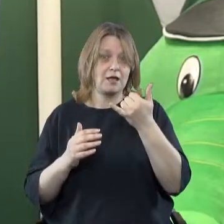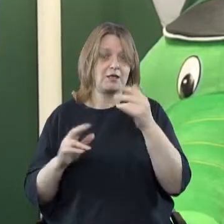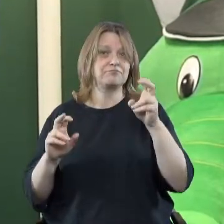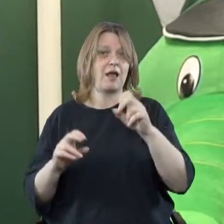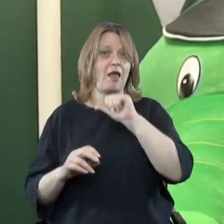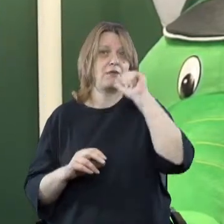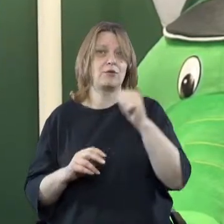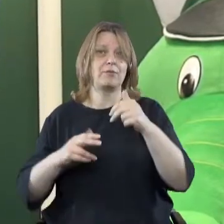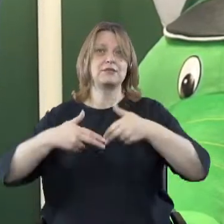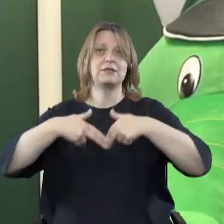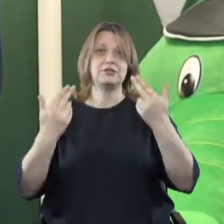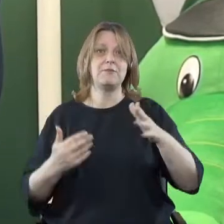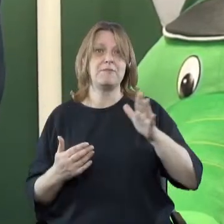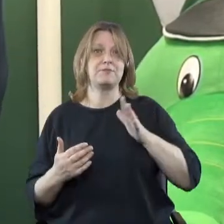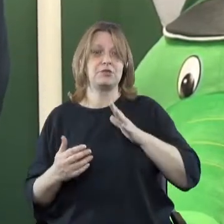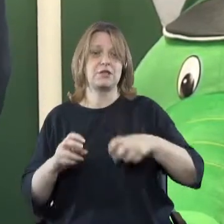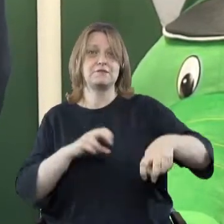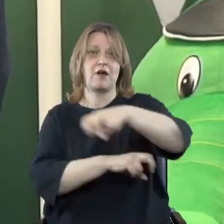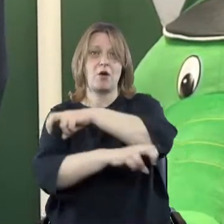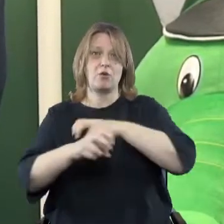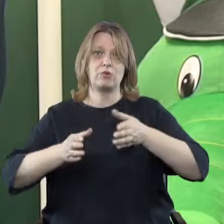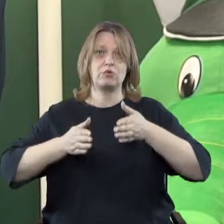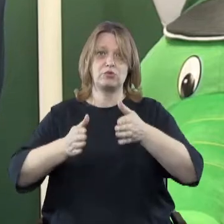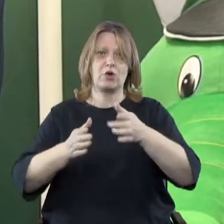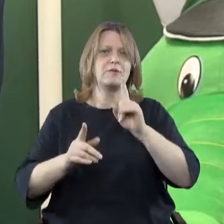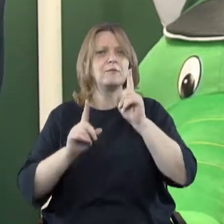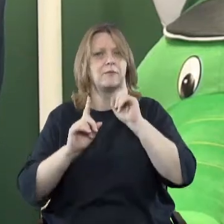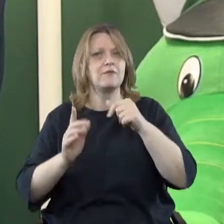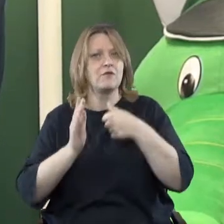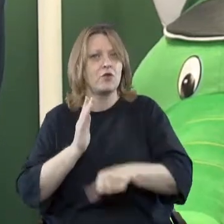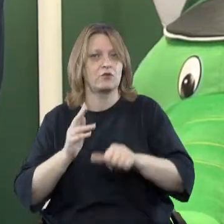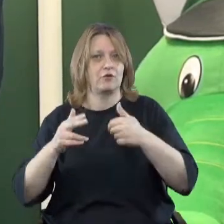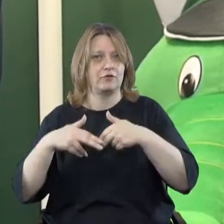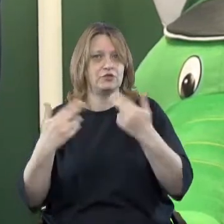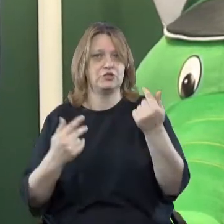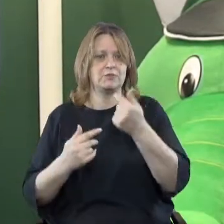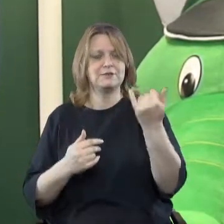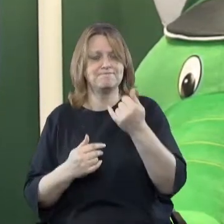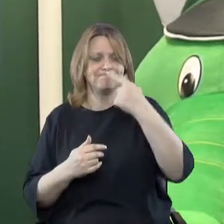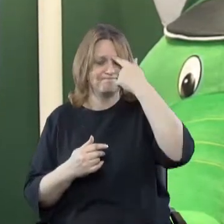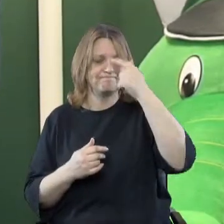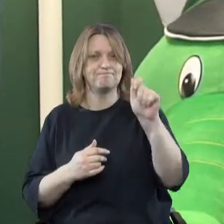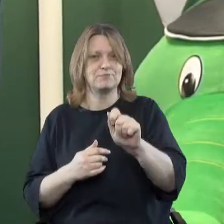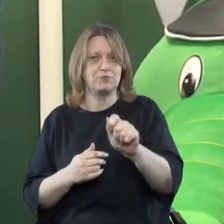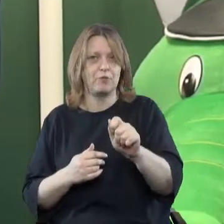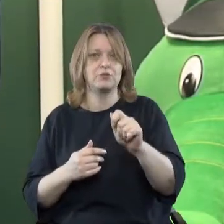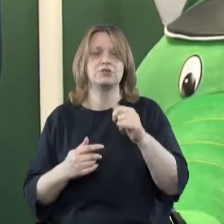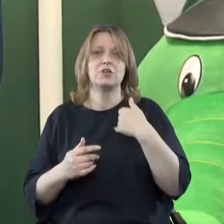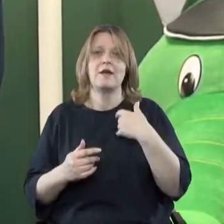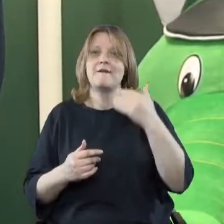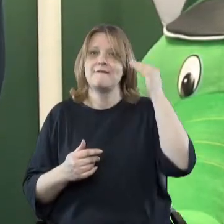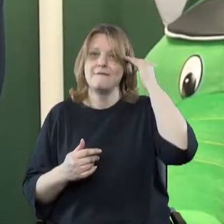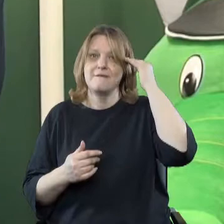Drogowego, jest takim szczególnym momentem, kiedy należy przypominać o tym, że wiedza na temat